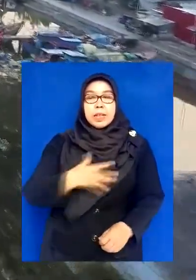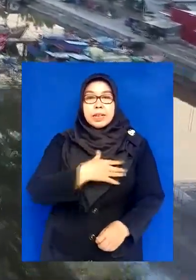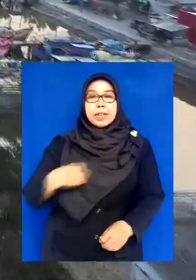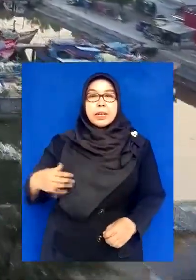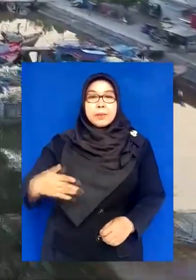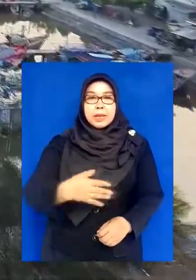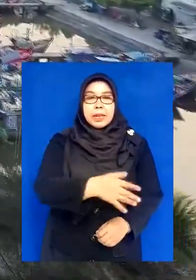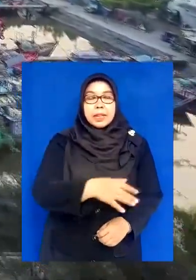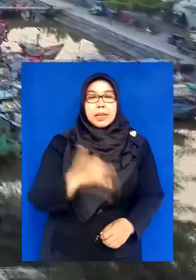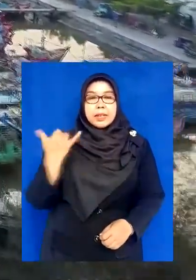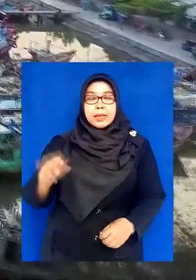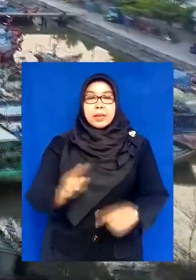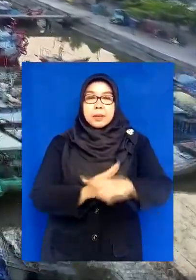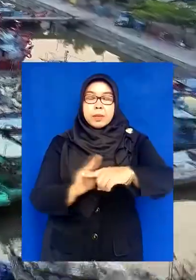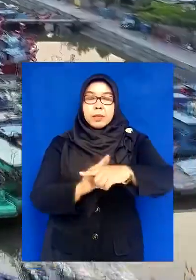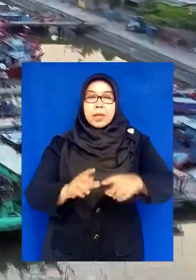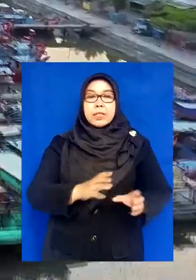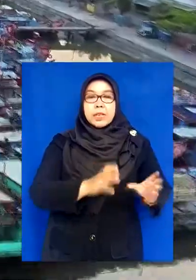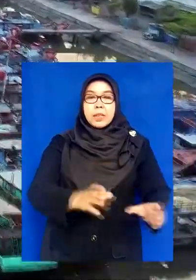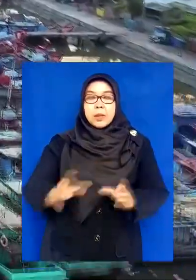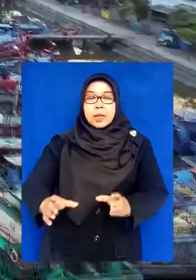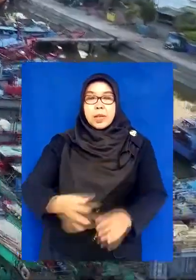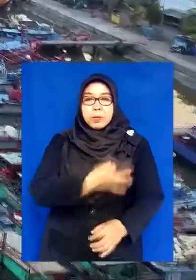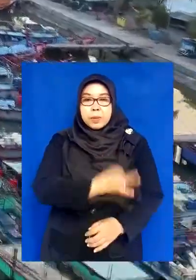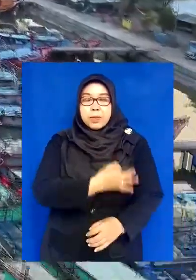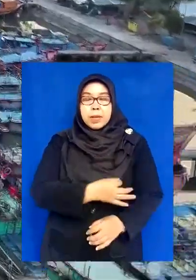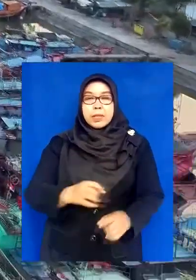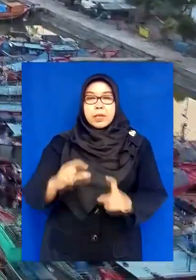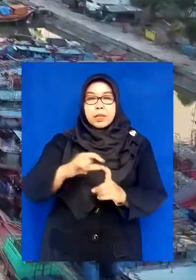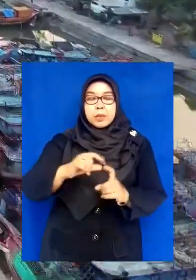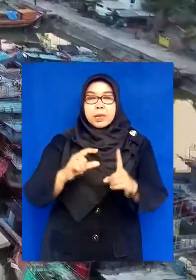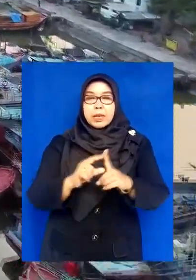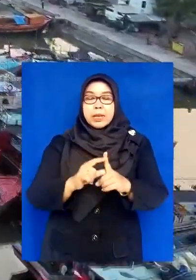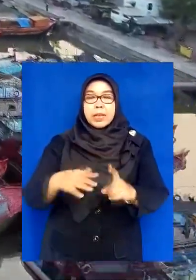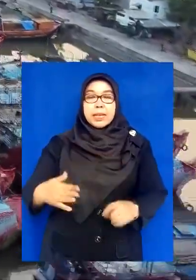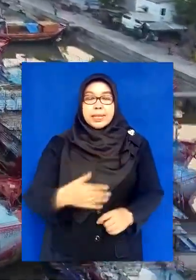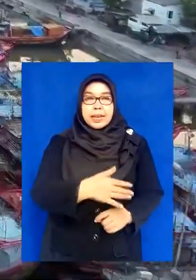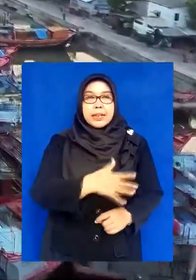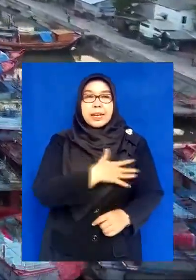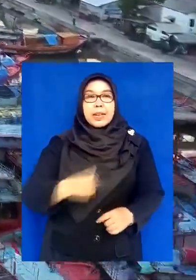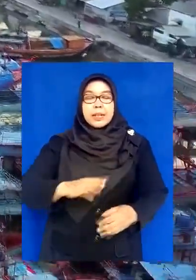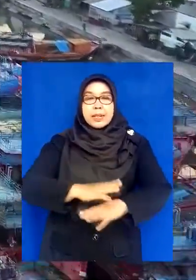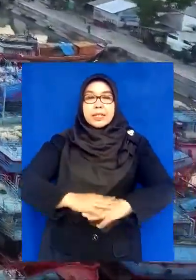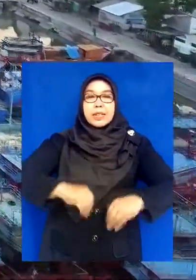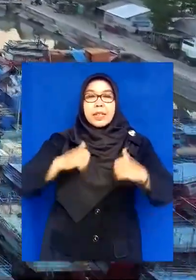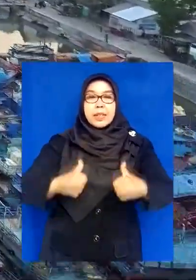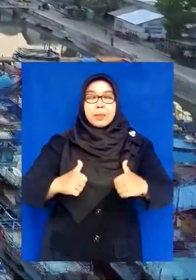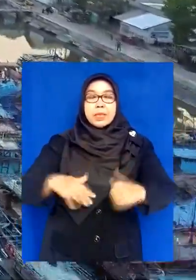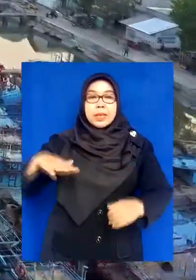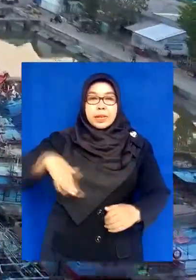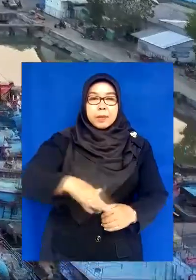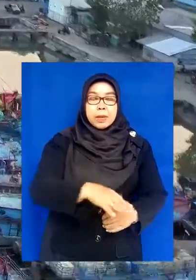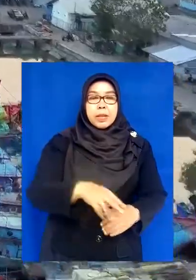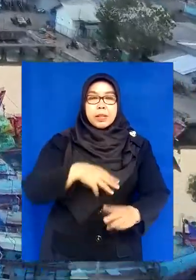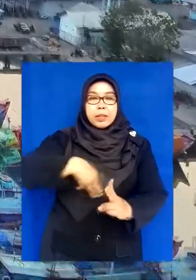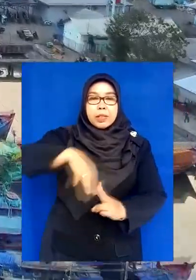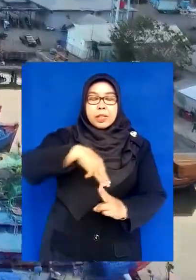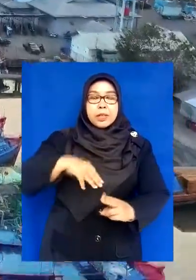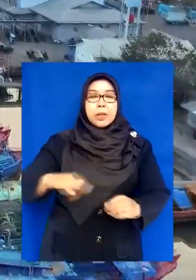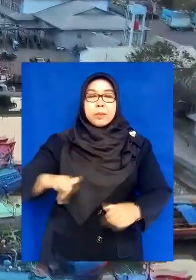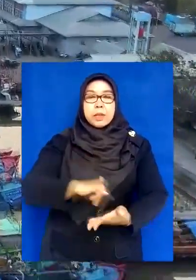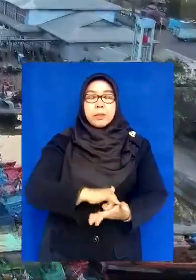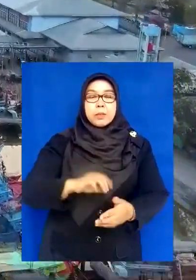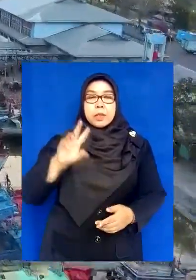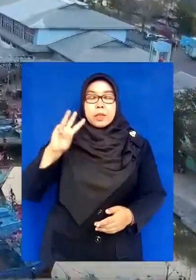dan Perikanan yang melaksanakan tugas pengelolaan pemanfaatan sumber daya ikan serta keselamatan operasional kapal dengan